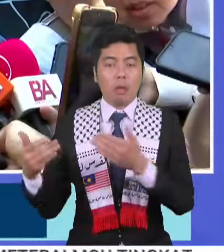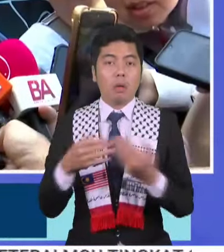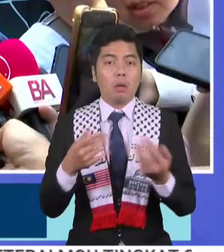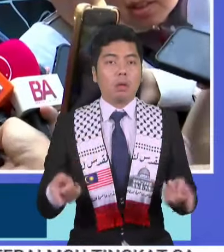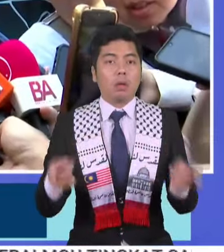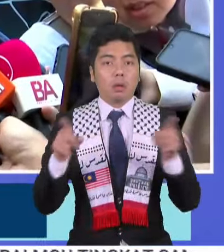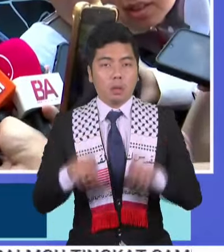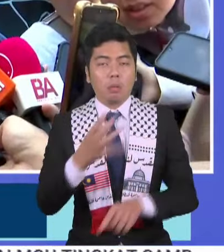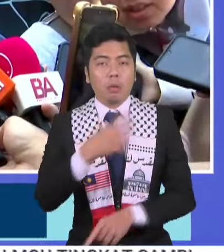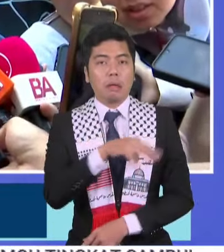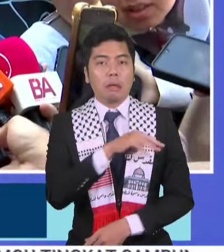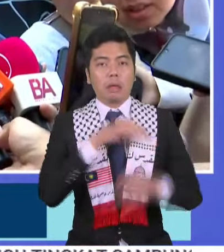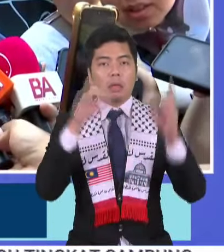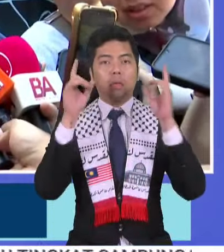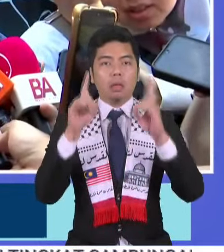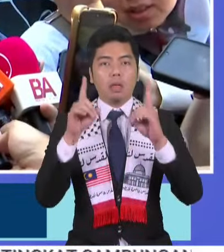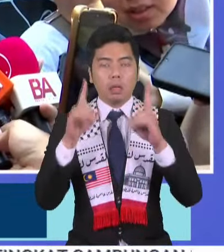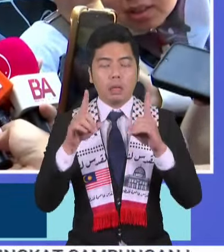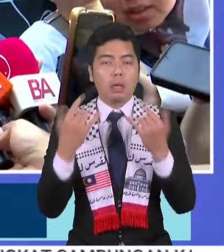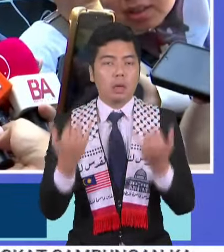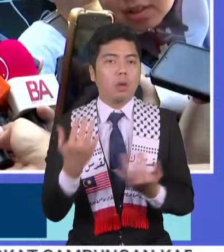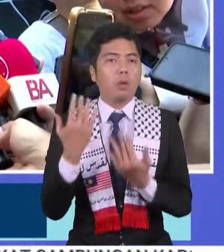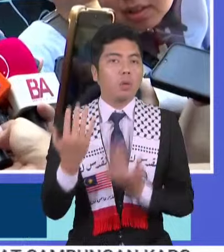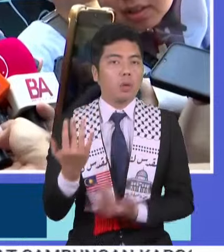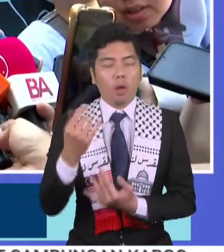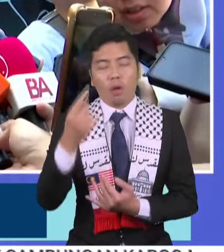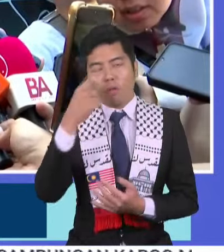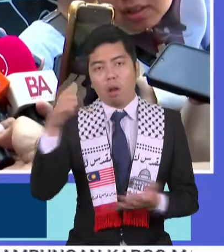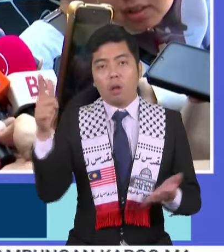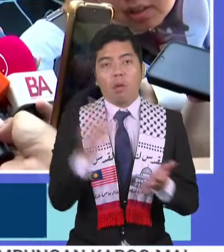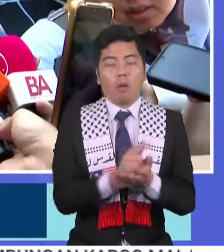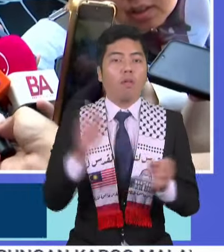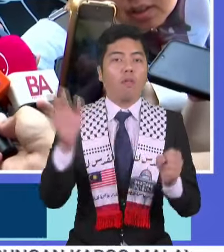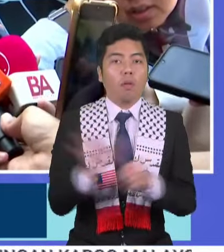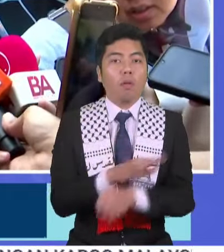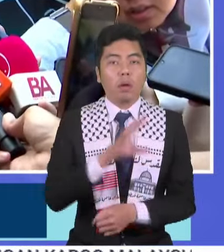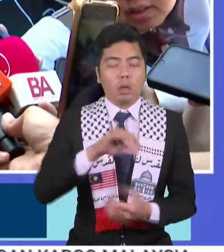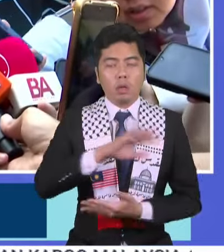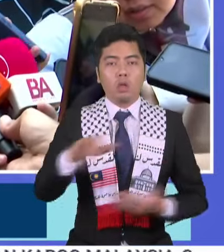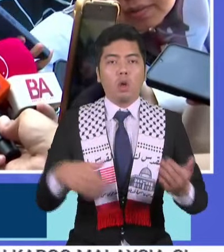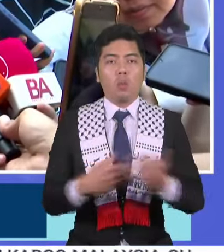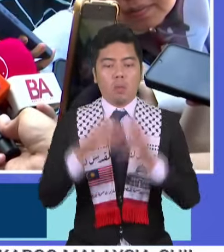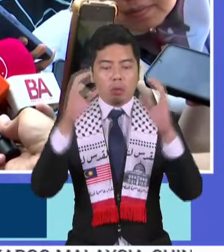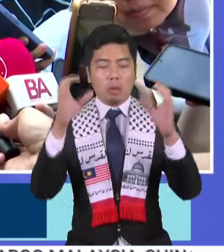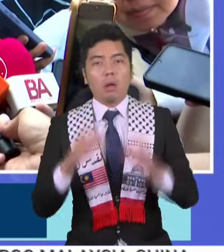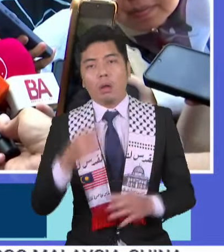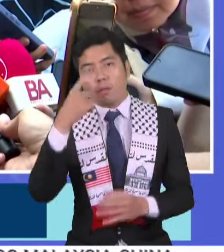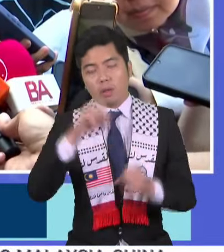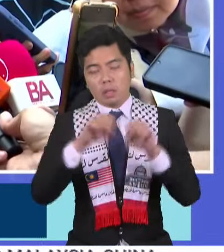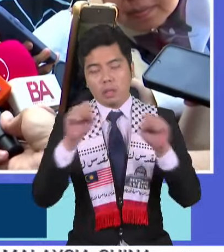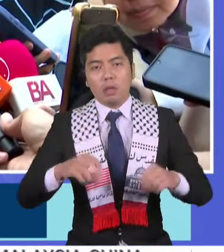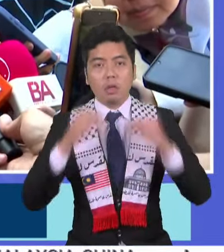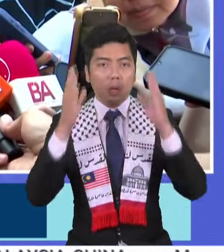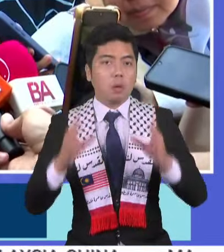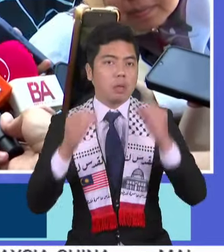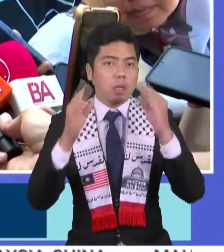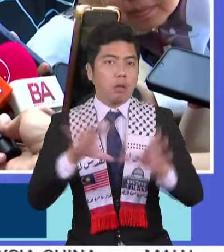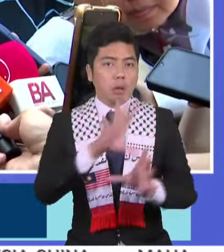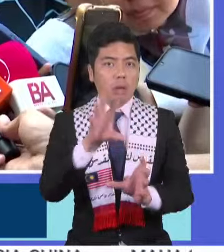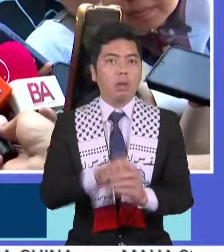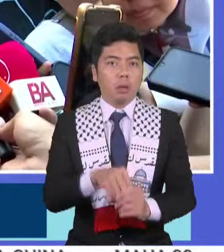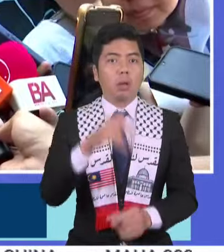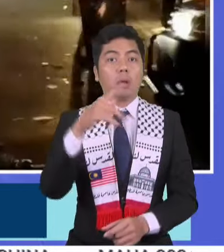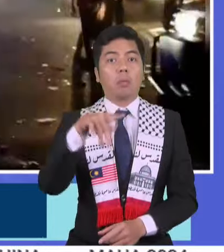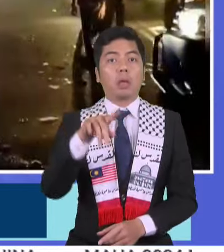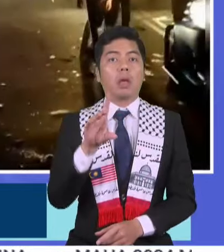Susulan insiden berkenaan, Kementerian Pendidikan sedang mendapatkan laporan penuh serta mengambil semua langkah termasuk kebajikan guru-guru terlibat. KPM juga